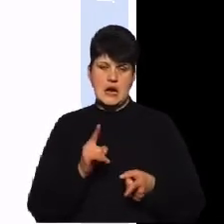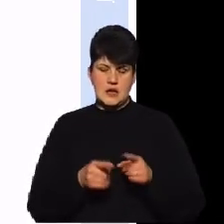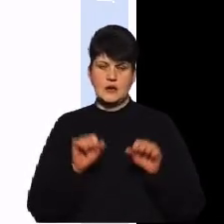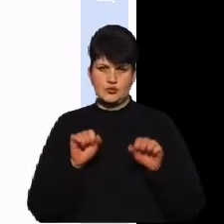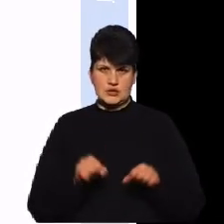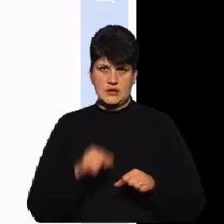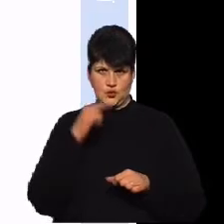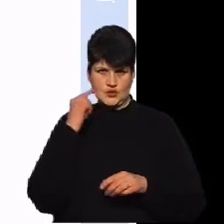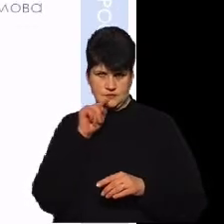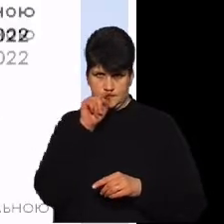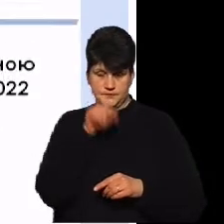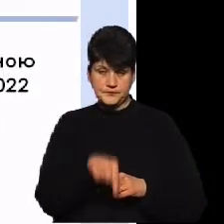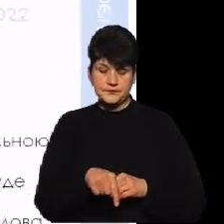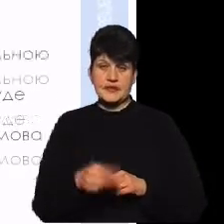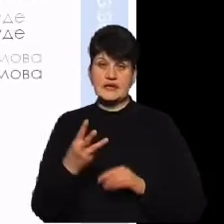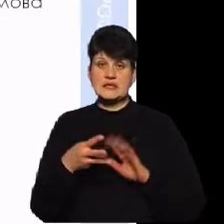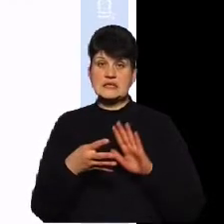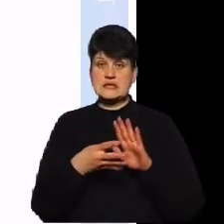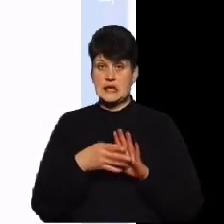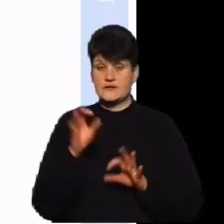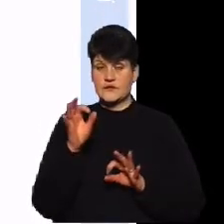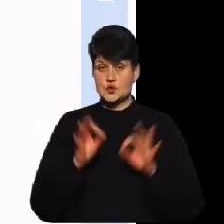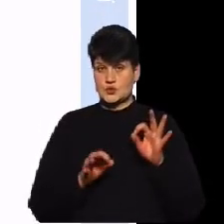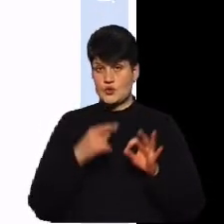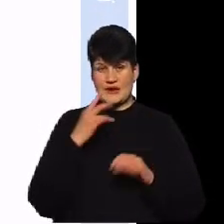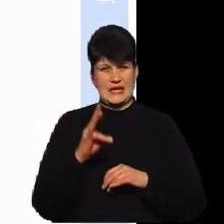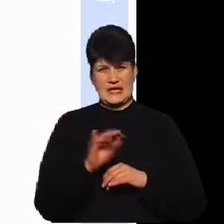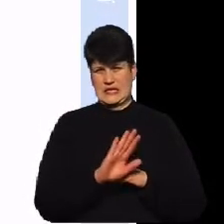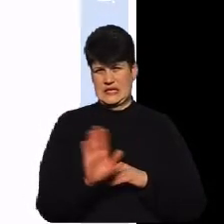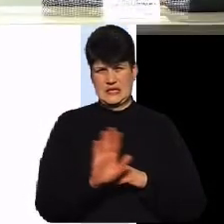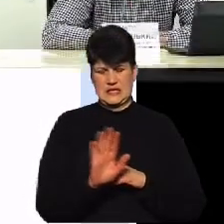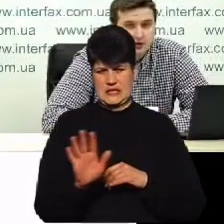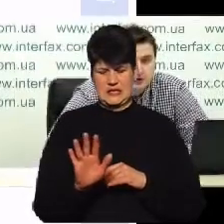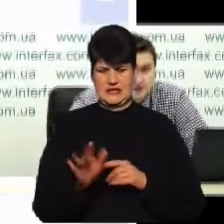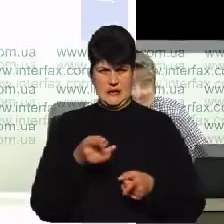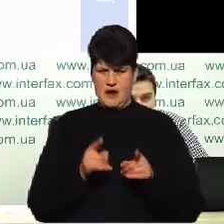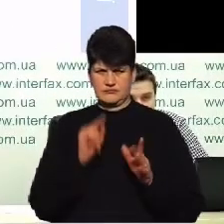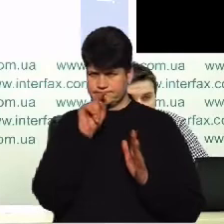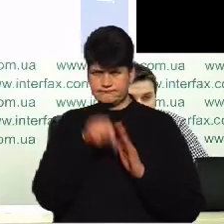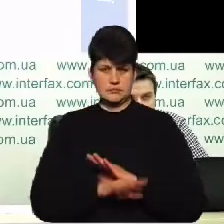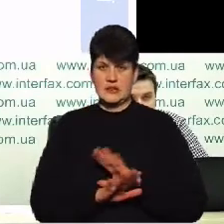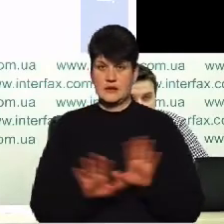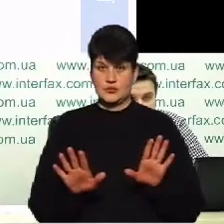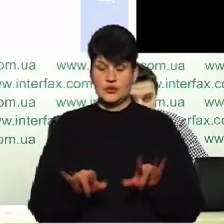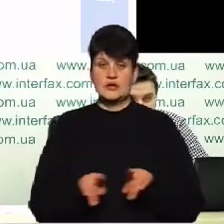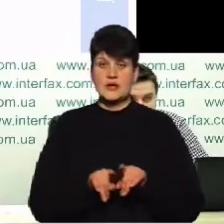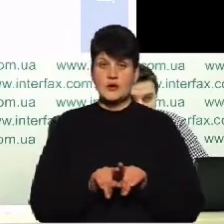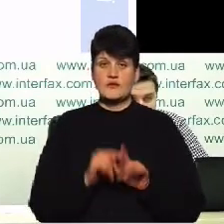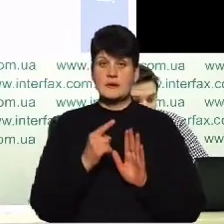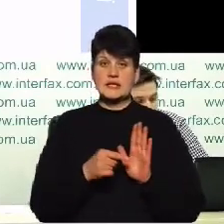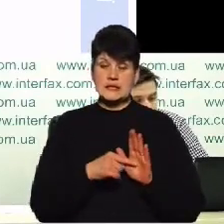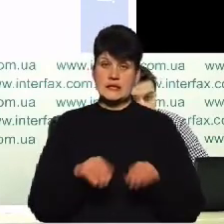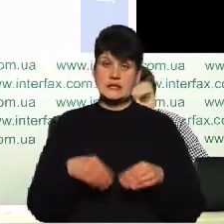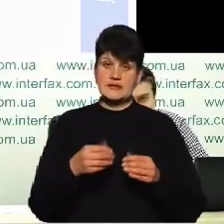вторгнення. 39% українців вважають, що ні, і реального вторгнення не буде. Аналогічне запитання ми ставили всередині грудня